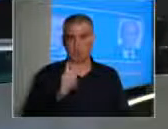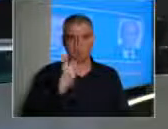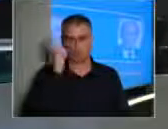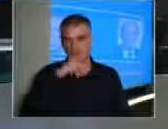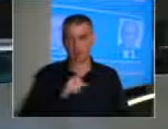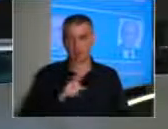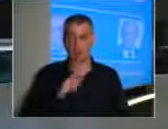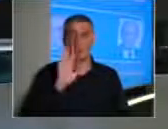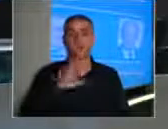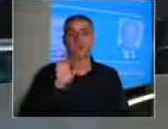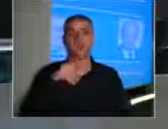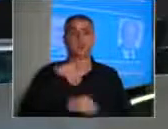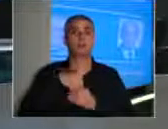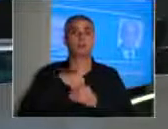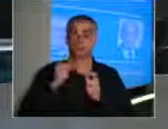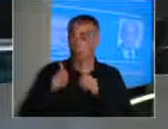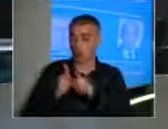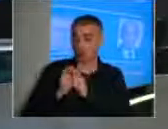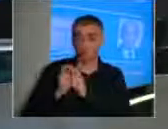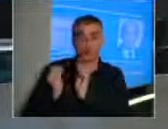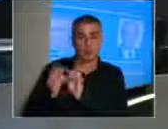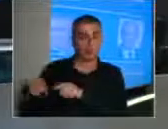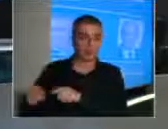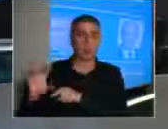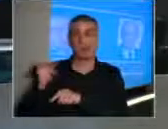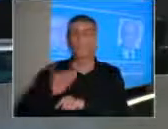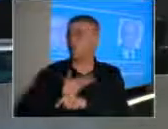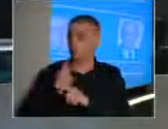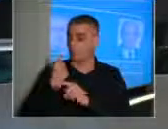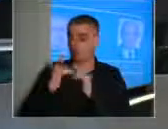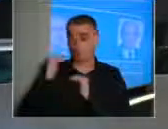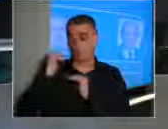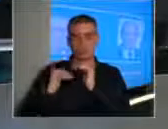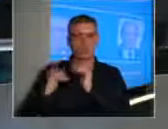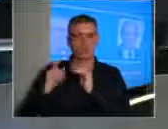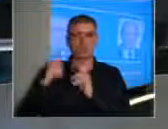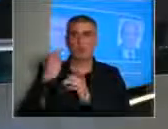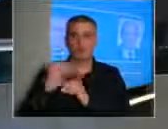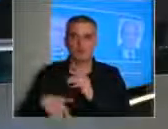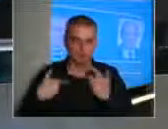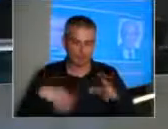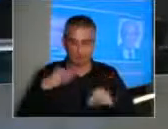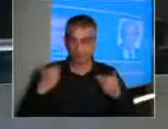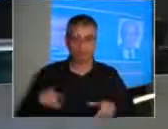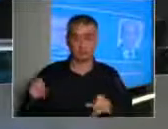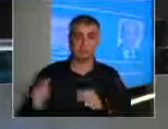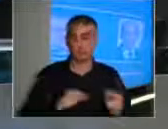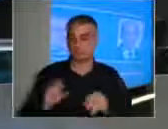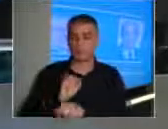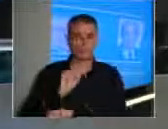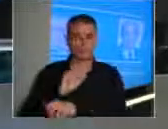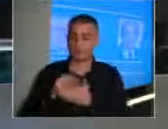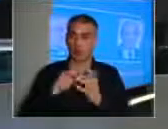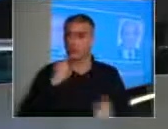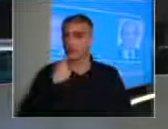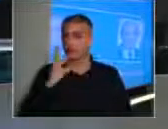להבין. גם עבור המצביע של אותם מפלגות קטנות, גם אם הם יקבלו מנדט אחד יותר, אבל בסוף נפסיד בחירות והם ילכו לאופוזיציה, כי הרי כולם